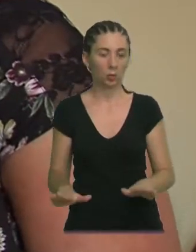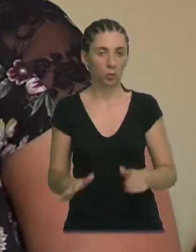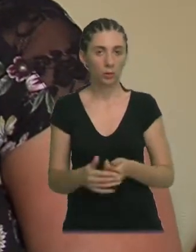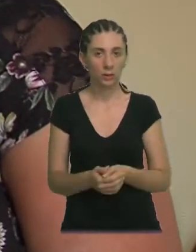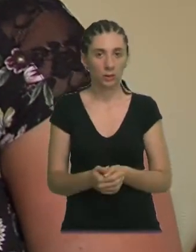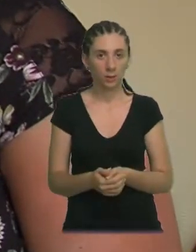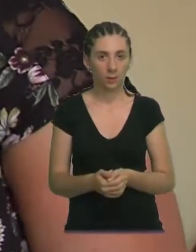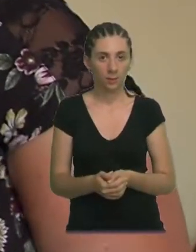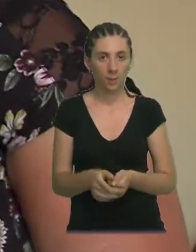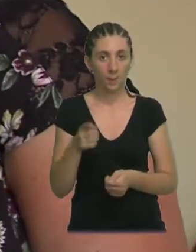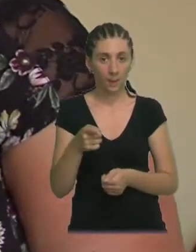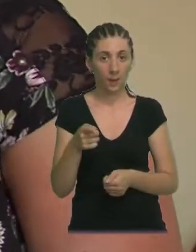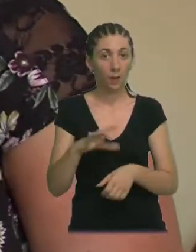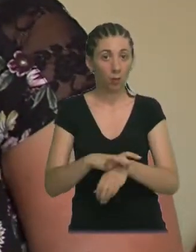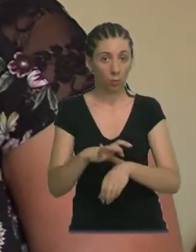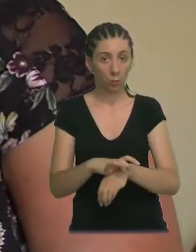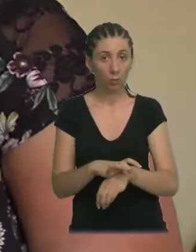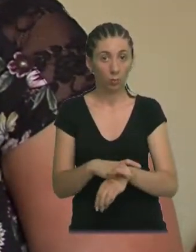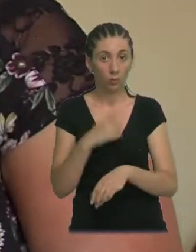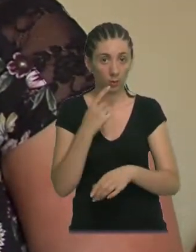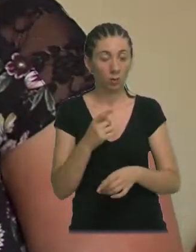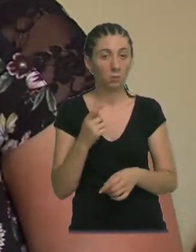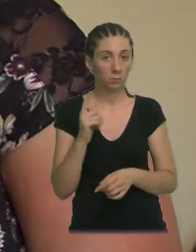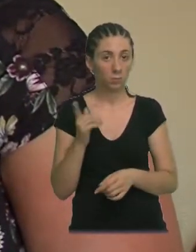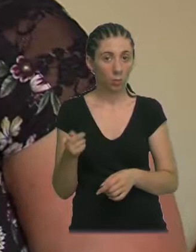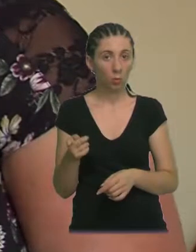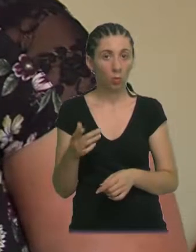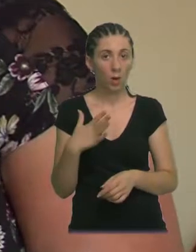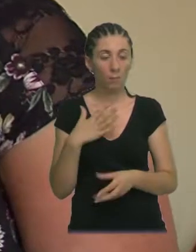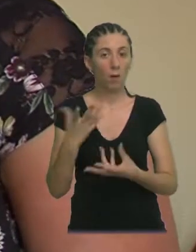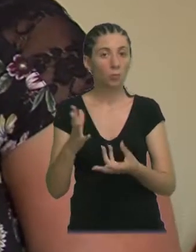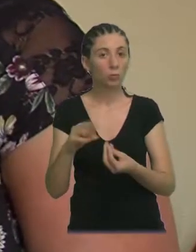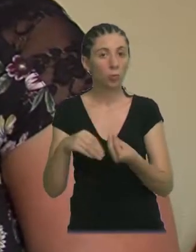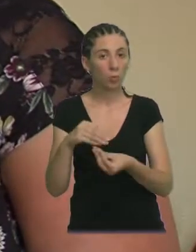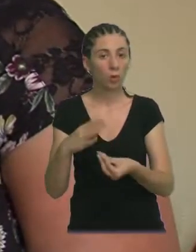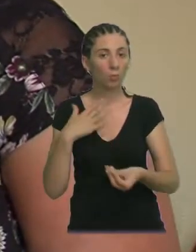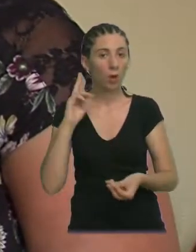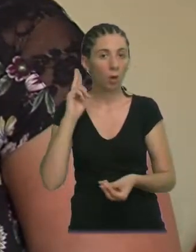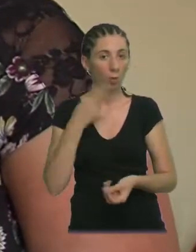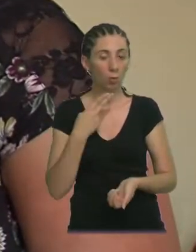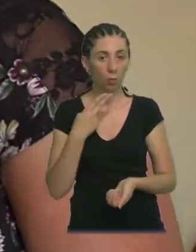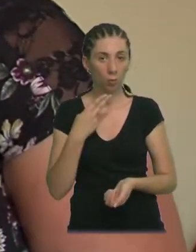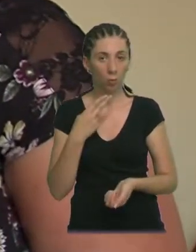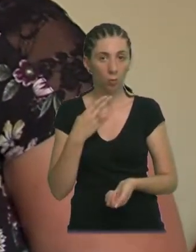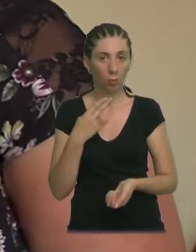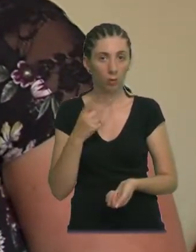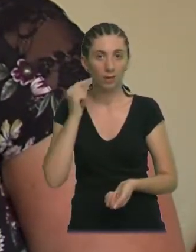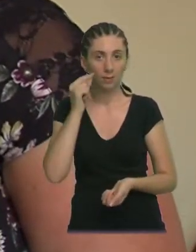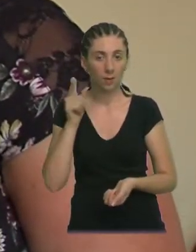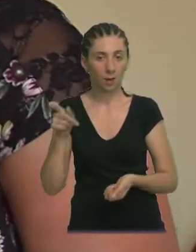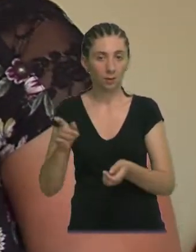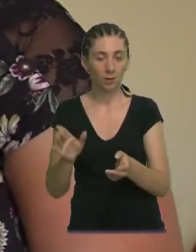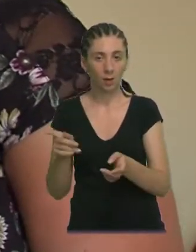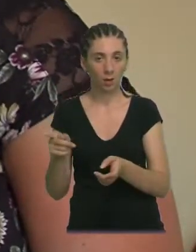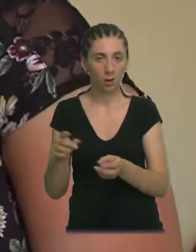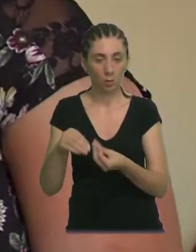stolici i tada je već doktorica rekla da ona vjerovatno ima, jer u obitelji imaju gluhonjemih s tatine